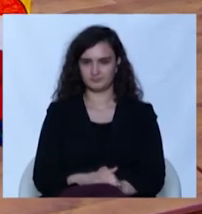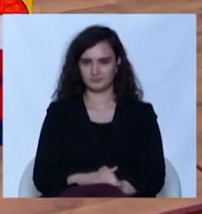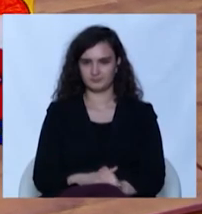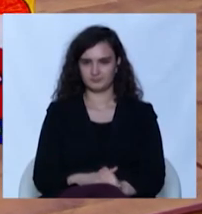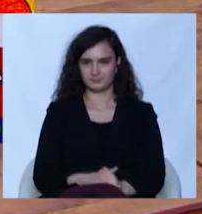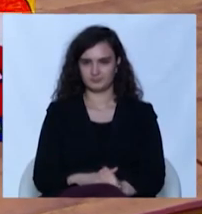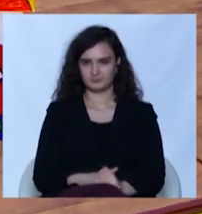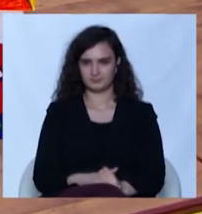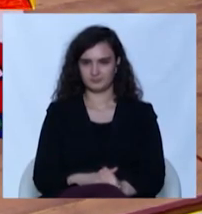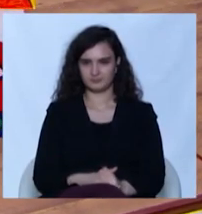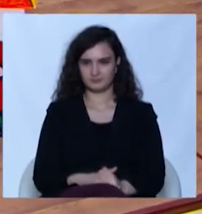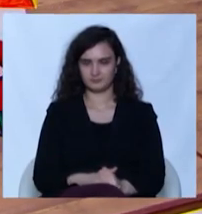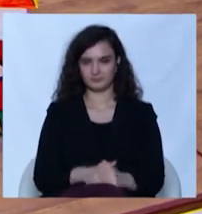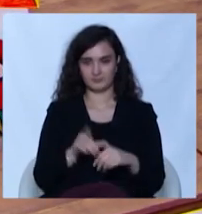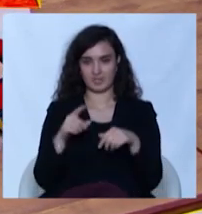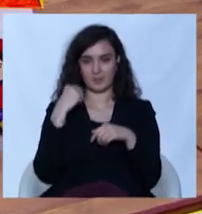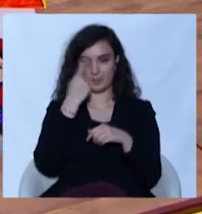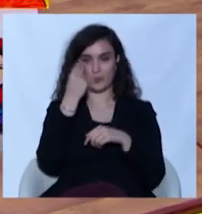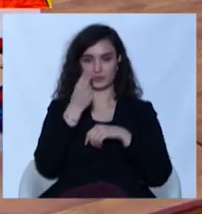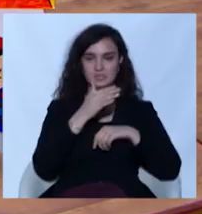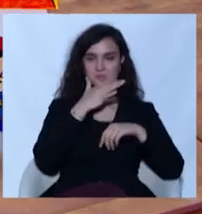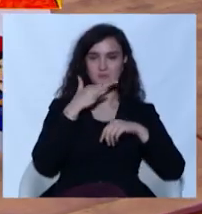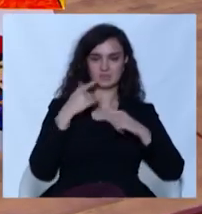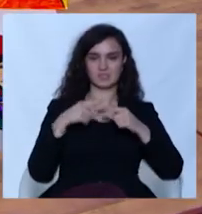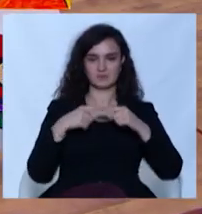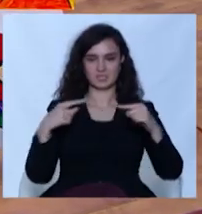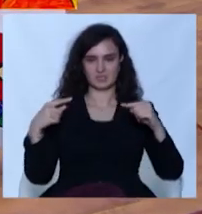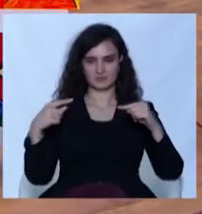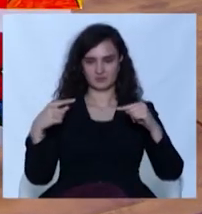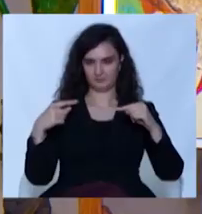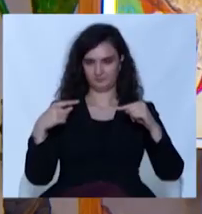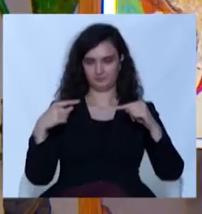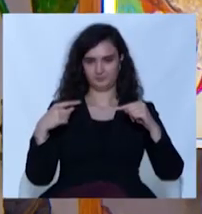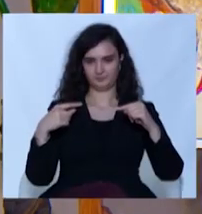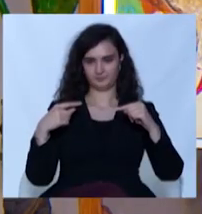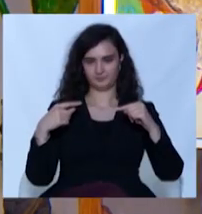აი ნახეთ, აქ პორტრეტის ბევრი სხვადასხვა